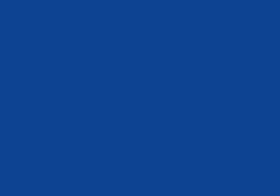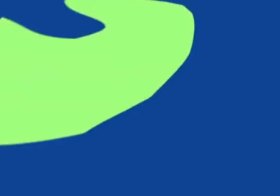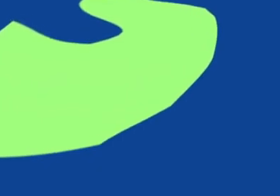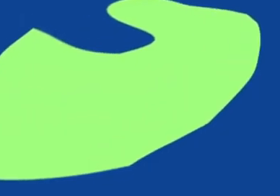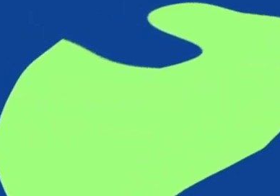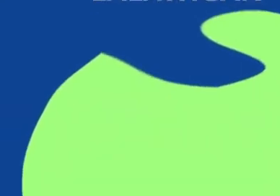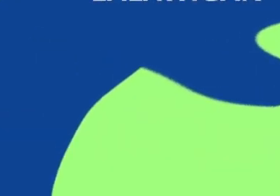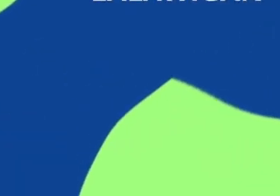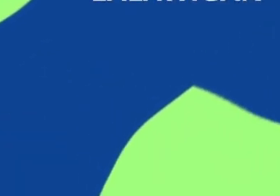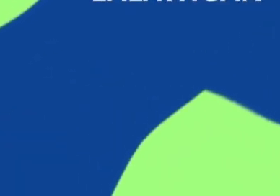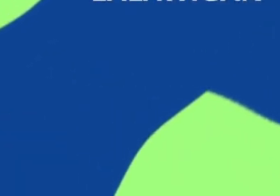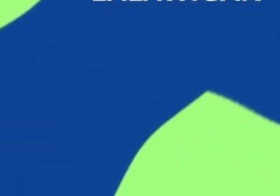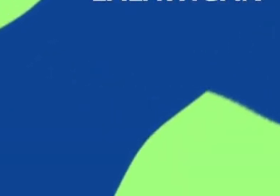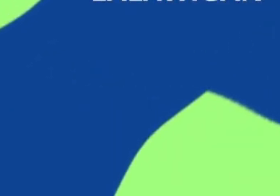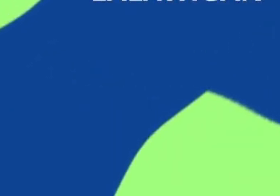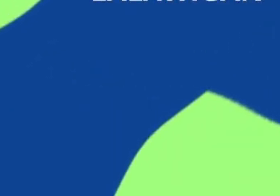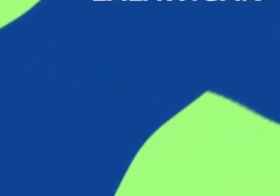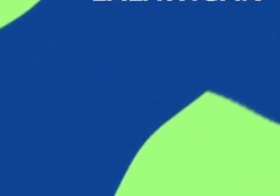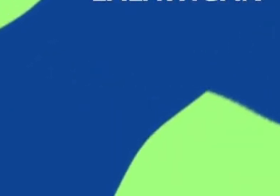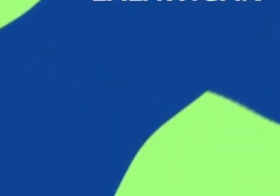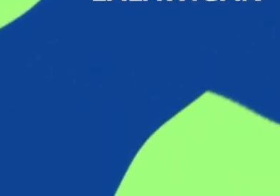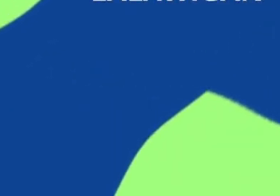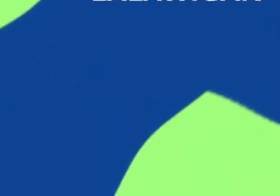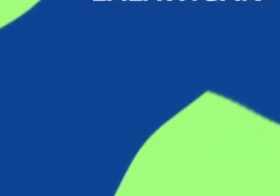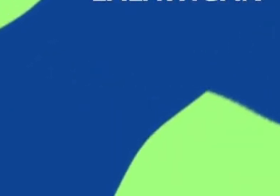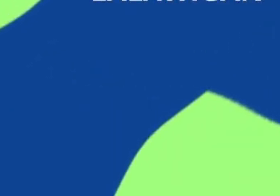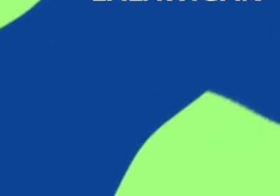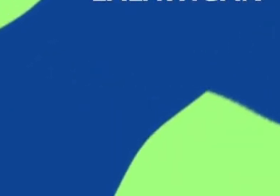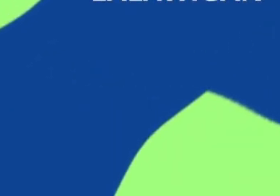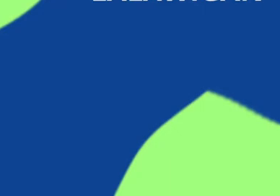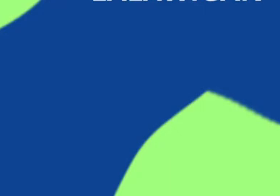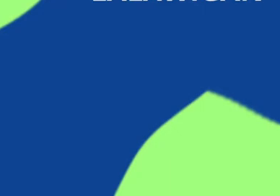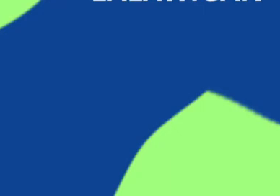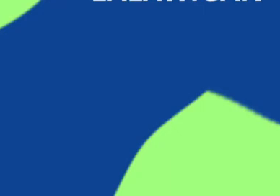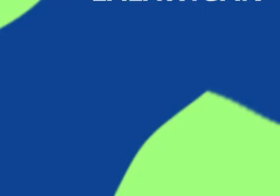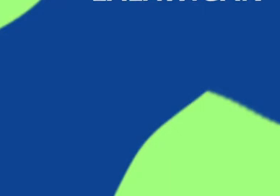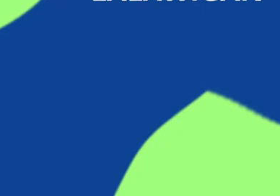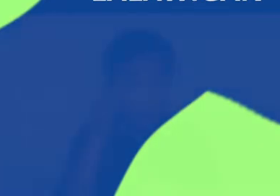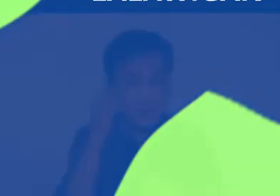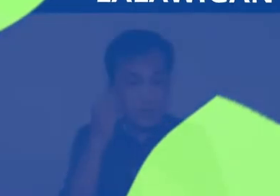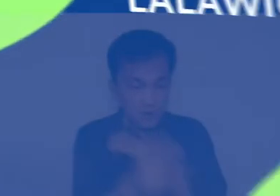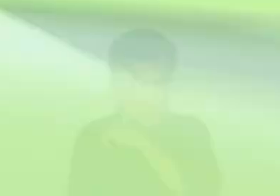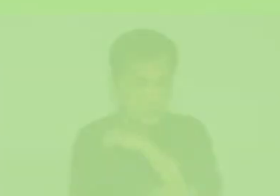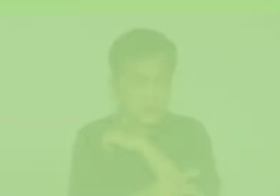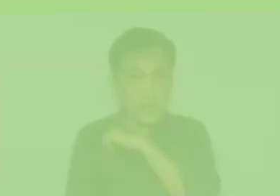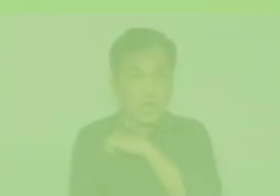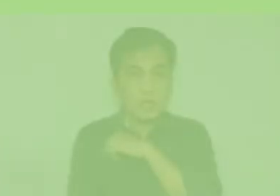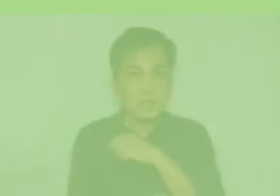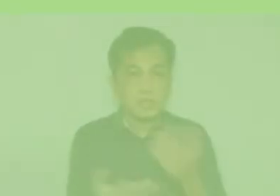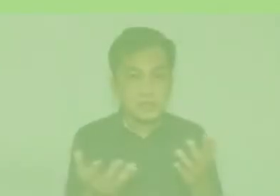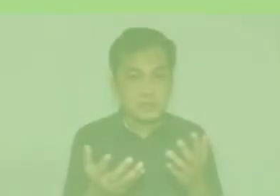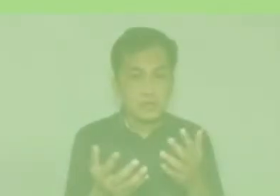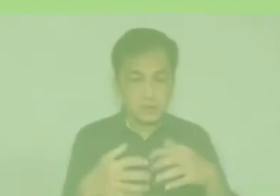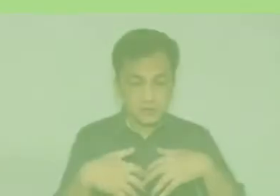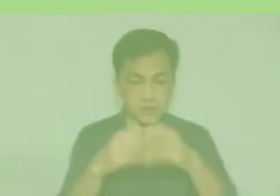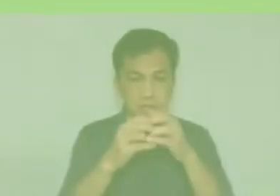Si Juana ay nakatira sa probinsya ng Lalawigan kung saan may nakatatag na Health Care Provider Network. Ang bayan ng